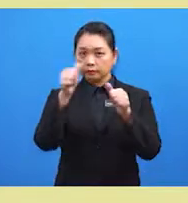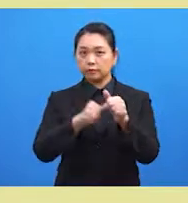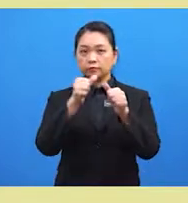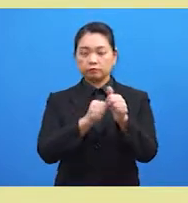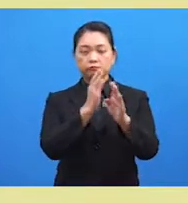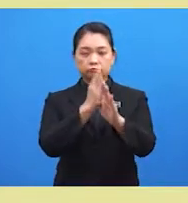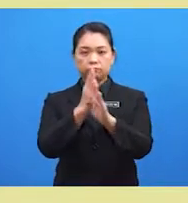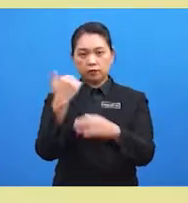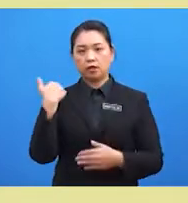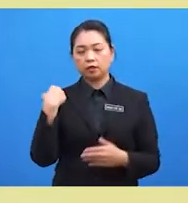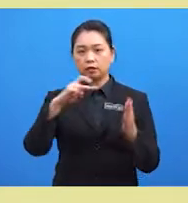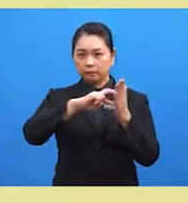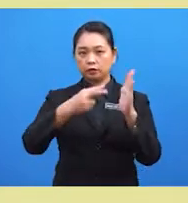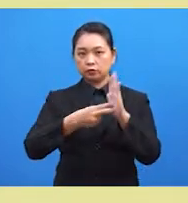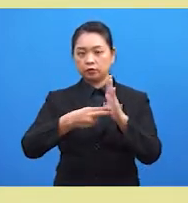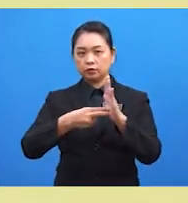yang saling berkait.